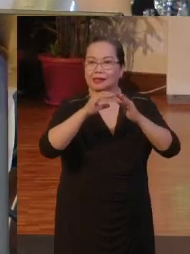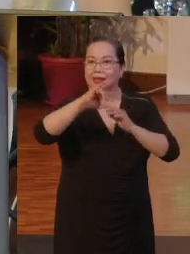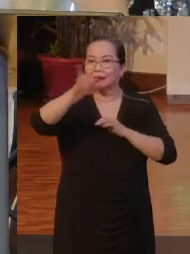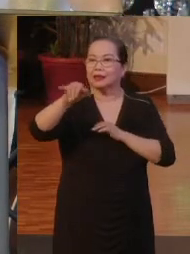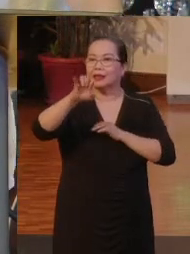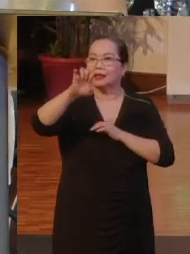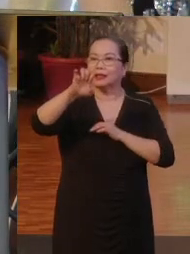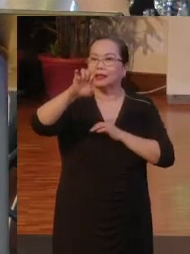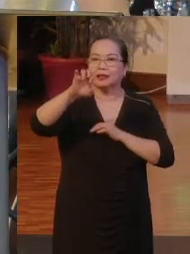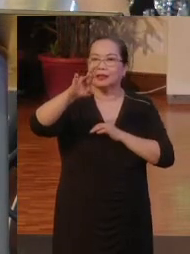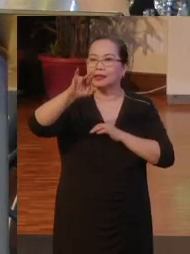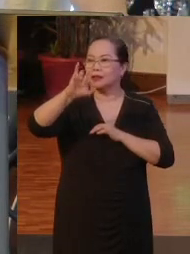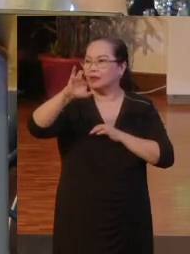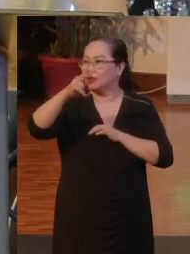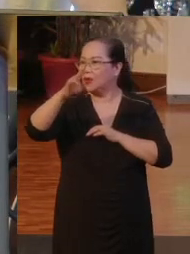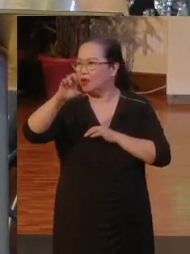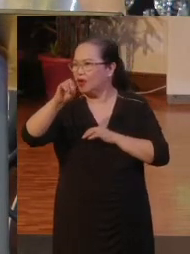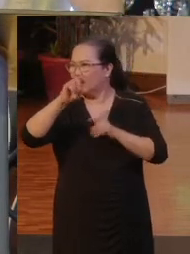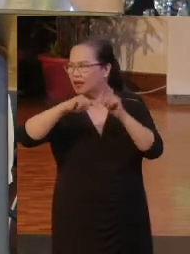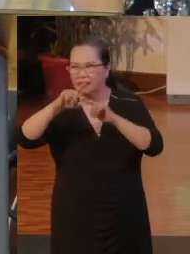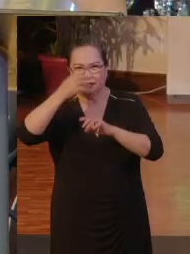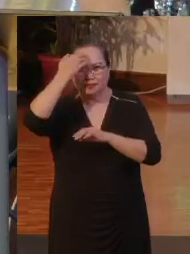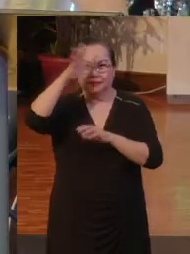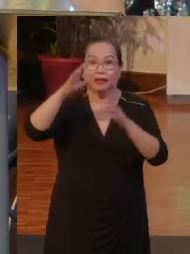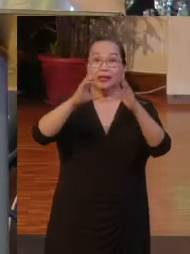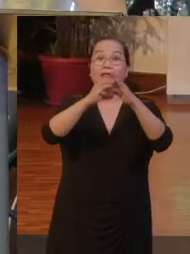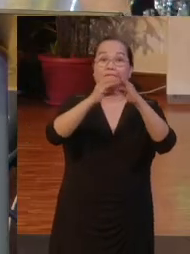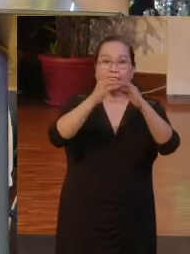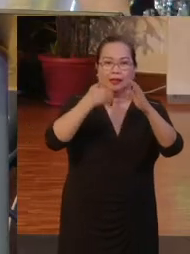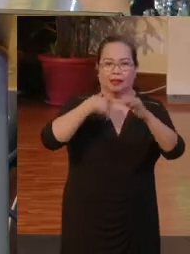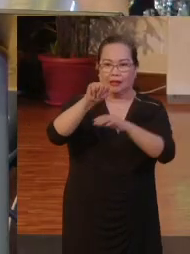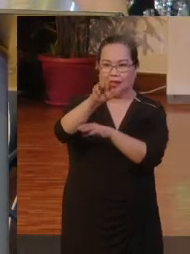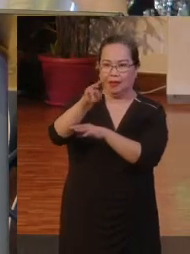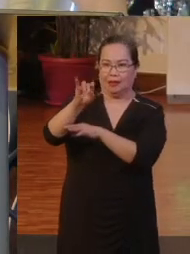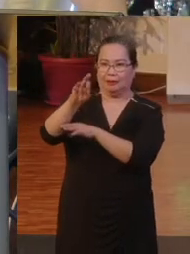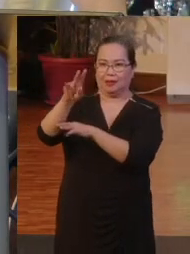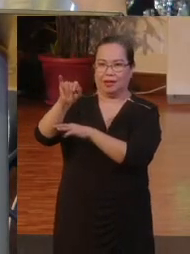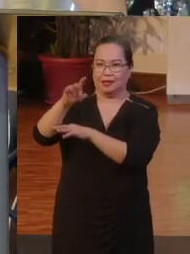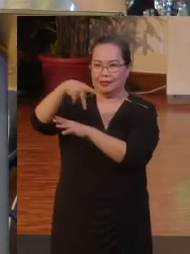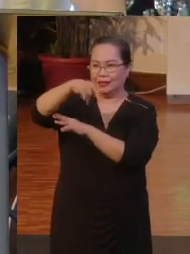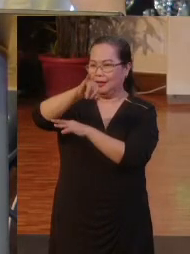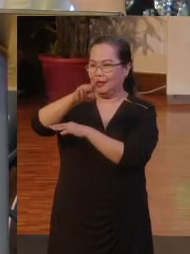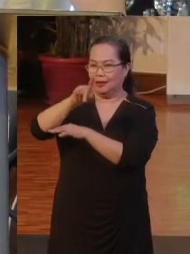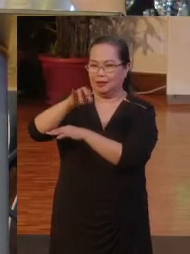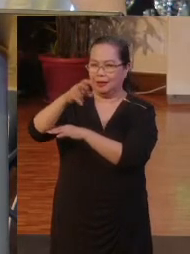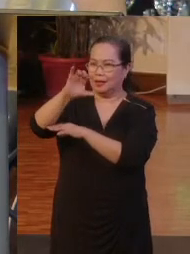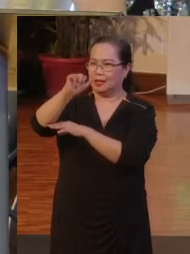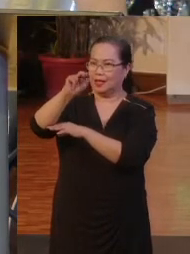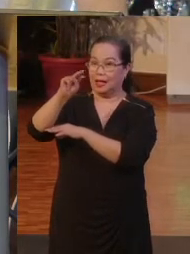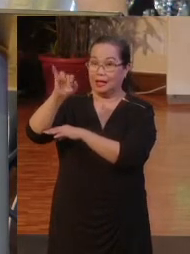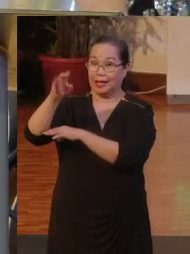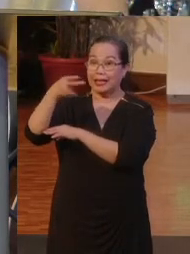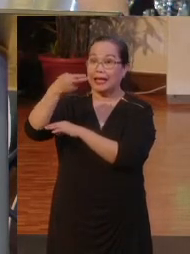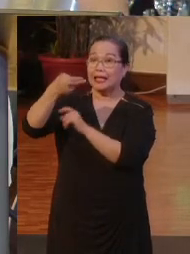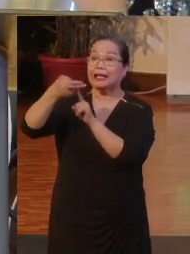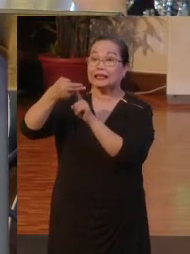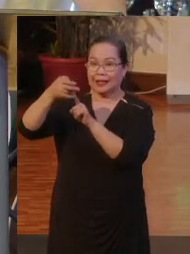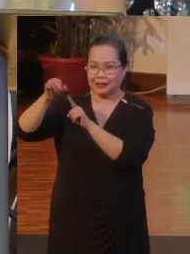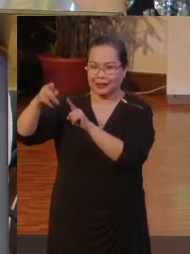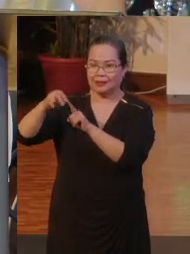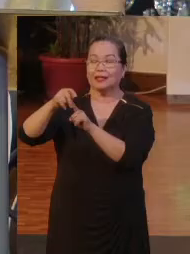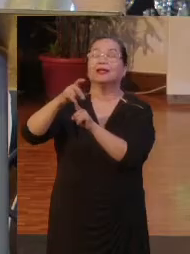of Jericho fought against you. And also the Amorites, the Perizzites, the Canaanites, the Hittites,